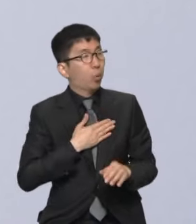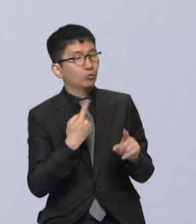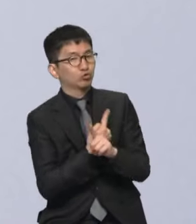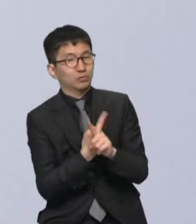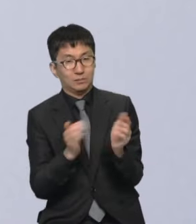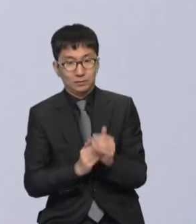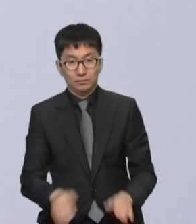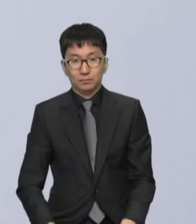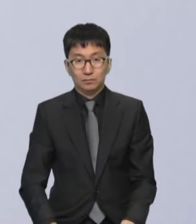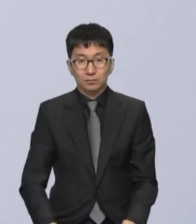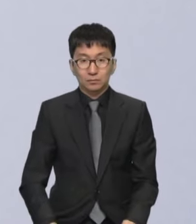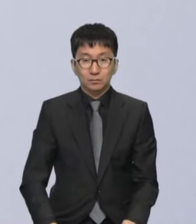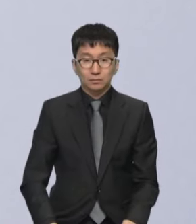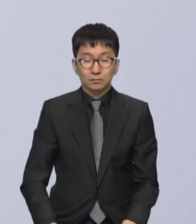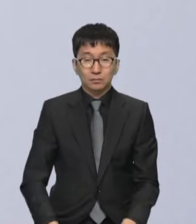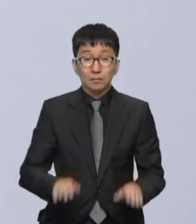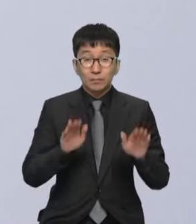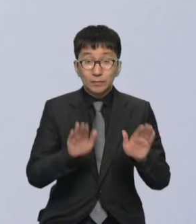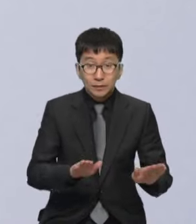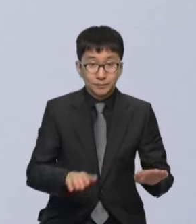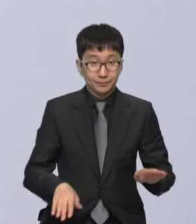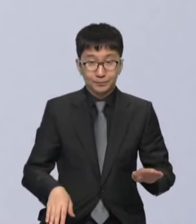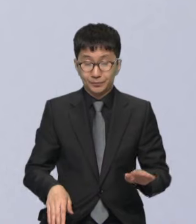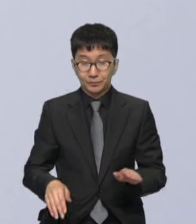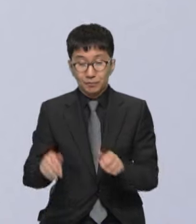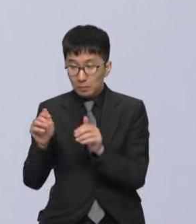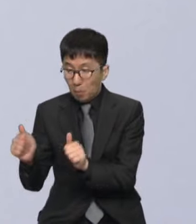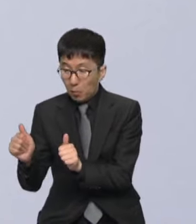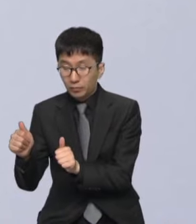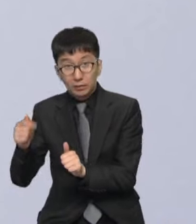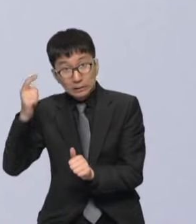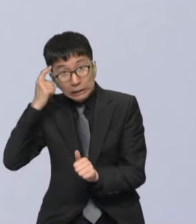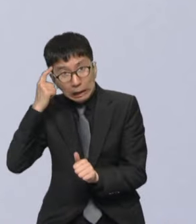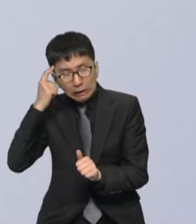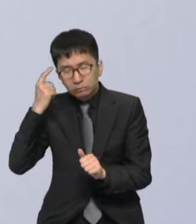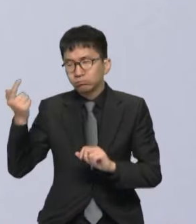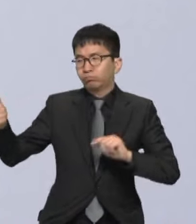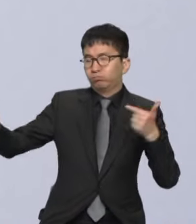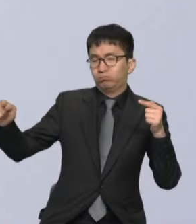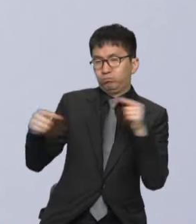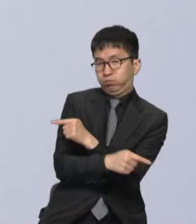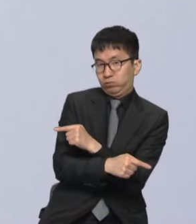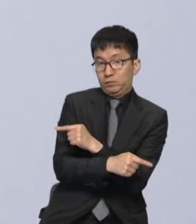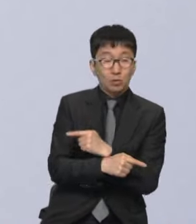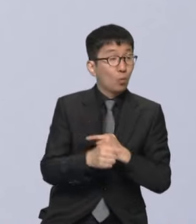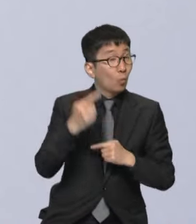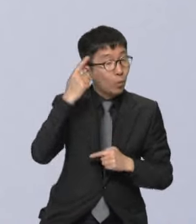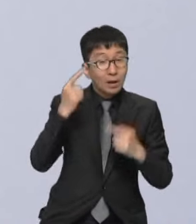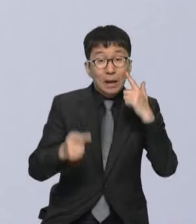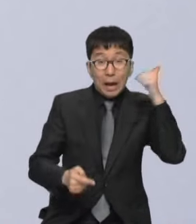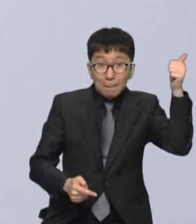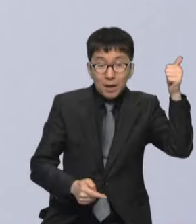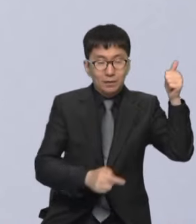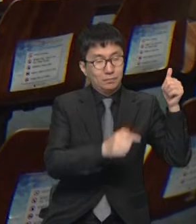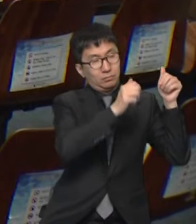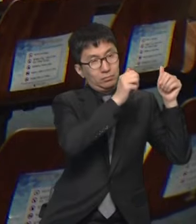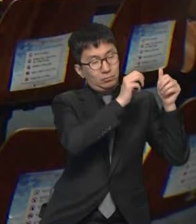회장의 기여보다 4배 가까이 커져 기여 평가가 역전된다며 상속 재산에 해당해 분할 대상이 아니라고